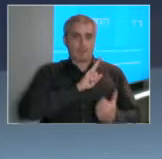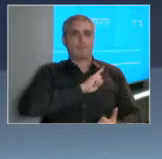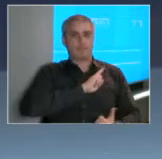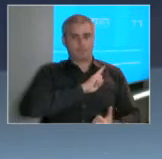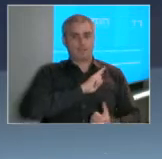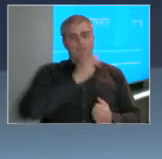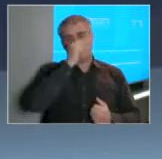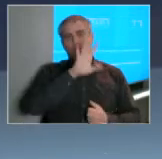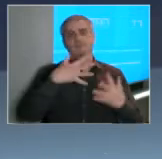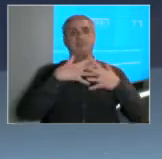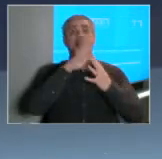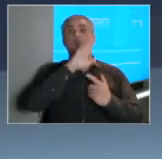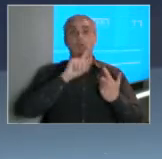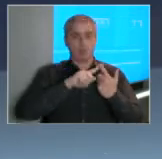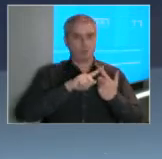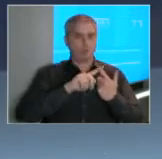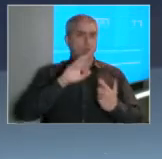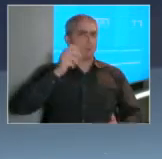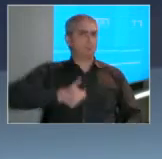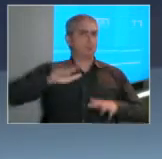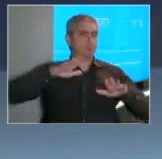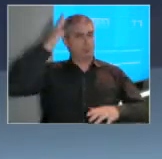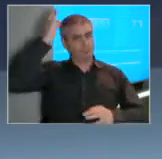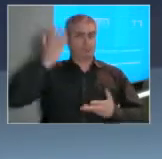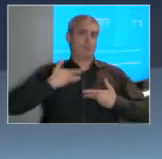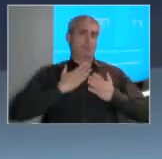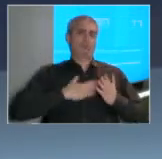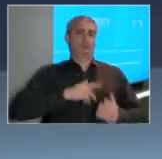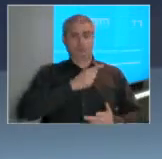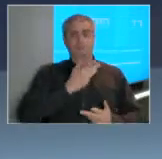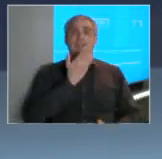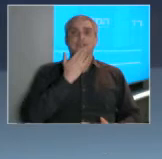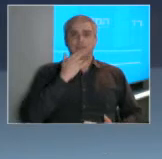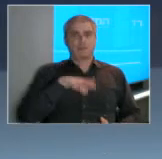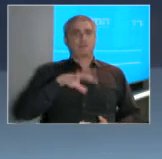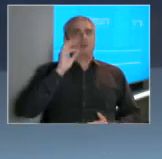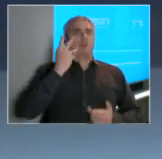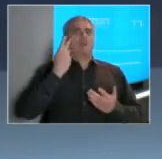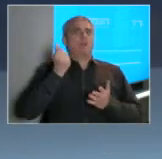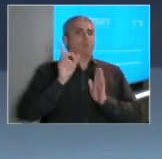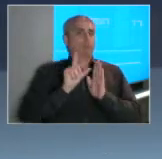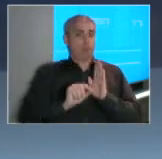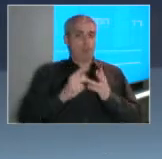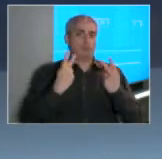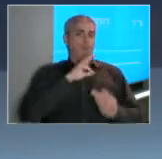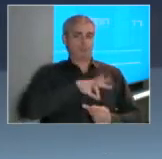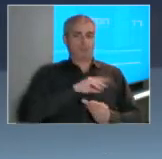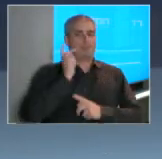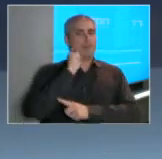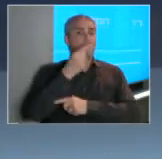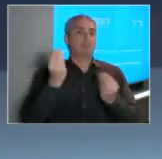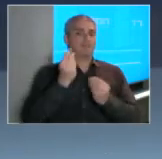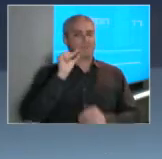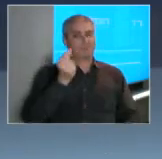בריטניה עוזבת את האיחוד האירופי. בוריס ג'ונסון מקבל את מבוקשו. הישראלים מגלים כמה זול, כמה משתלם להזמין מוצרי